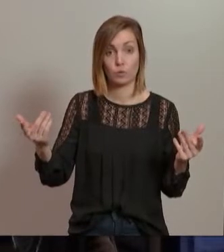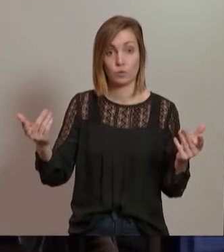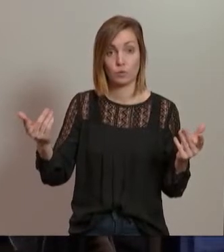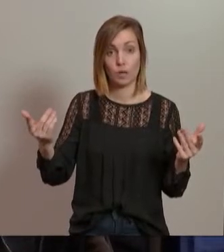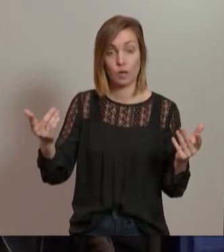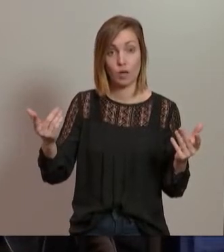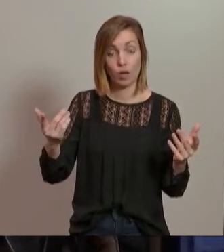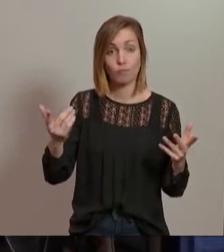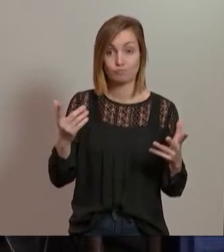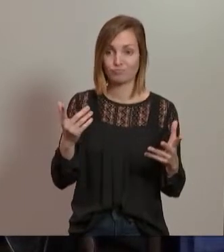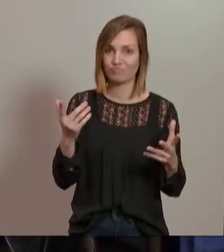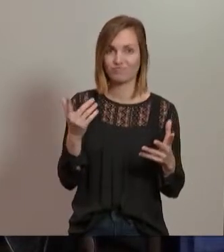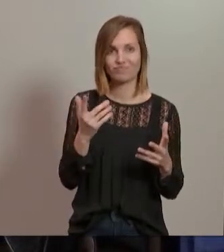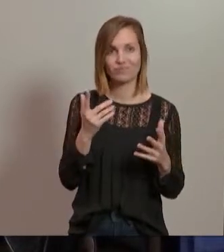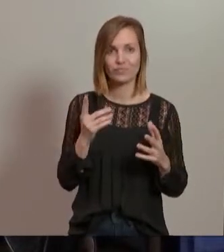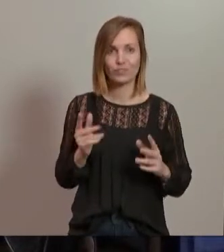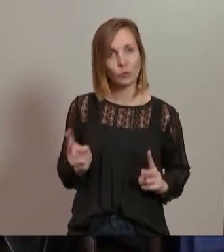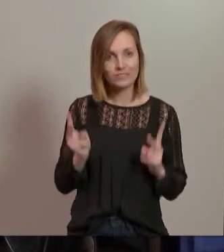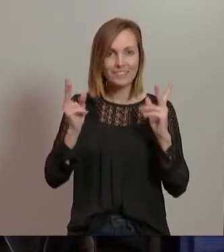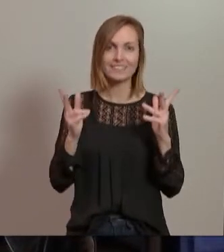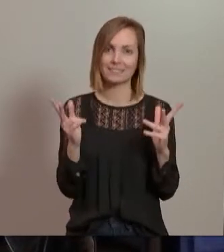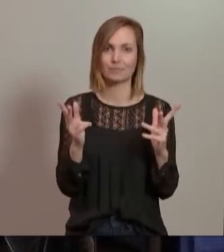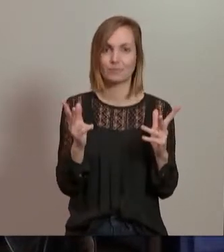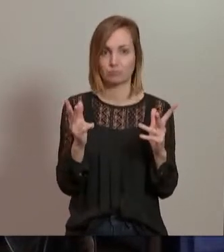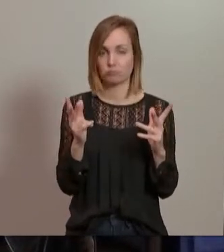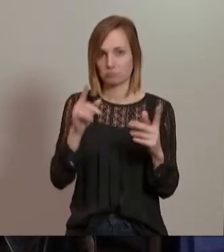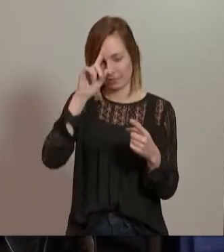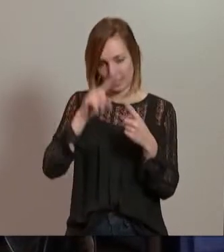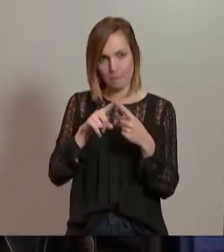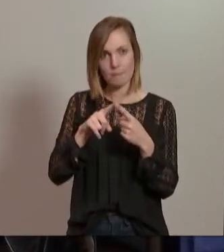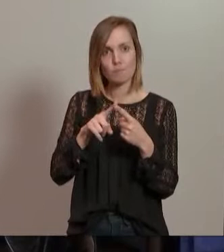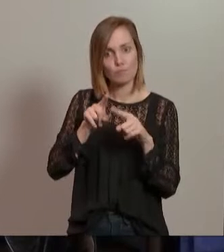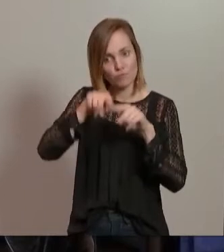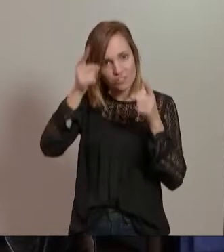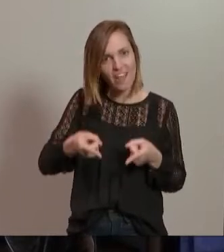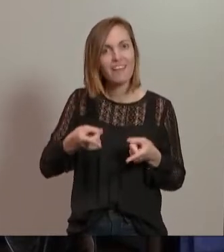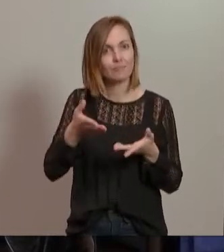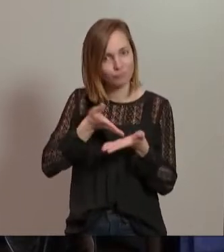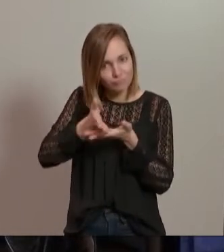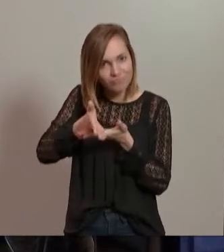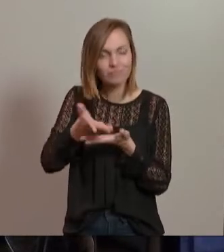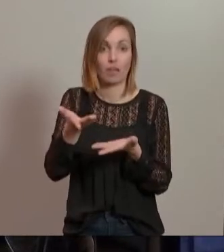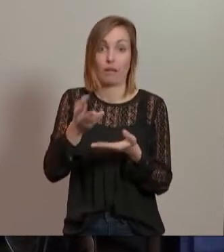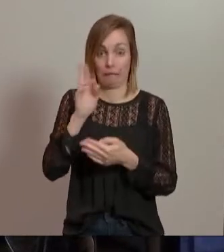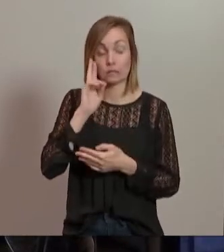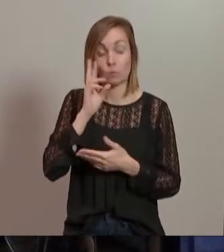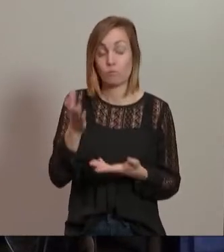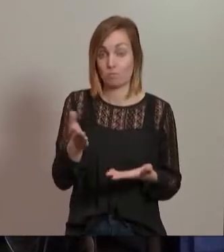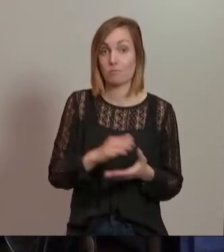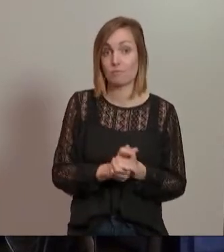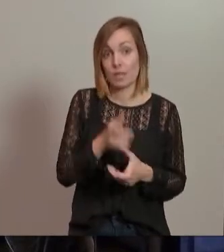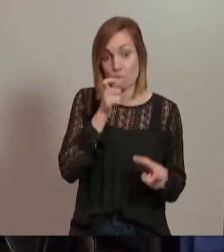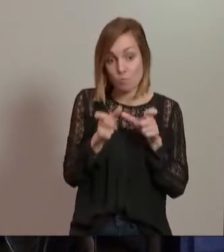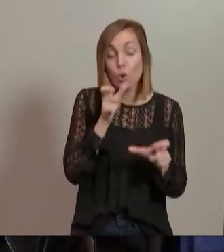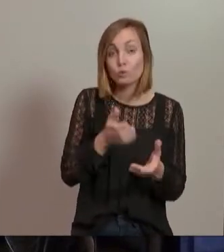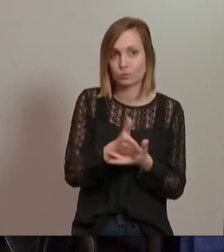de l'enthousiasme que vous portez sur nos orientations budgétaires. Et vous avez raison, les mots ont